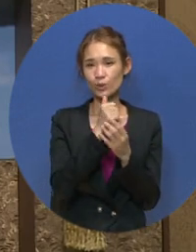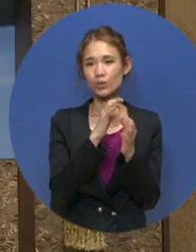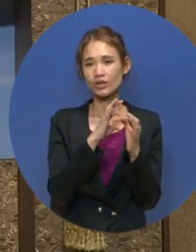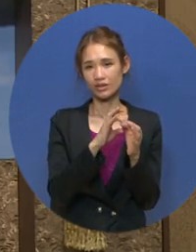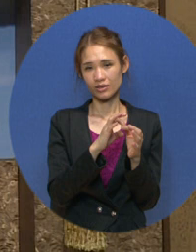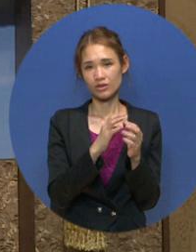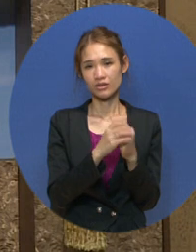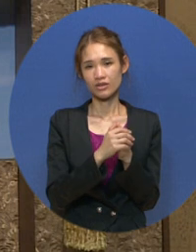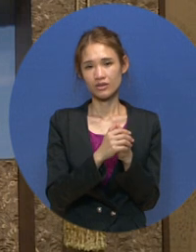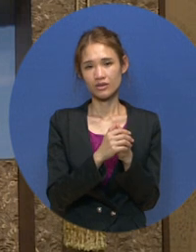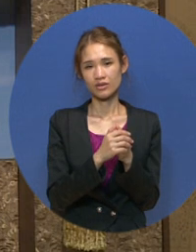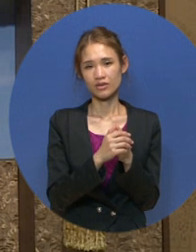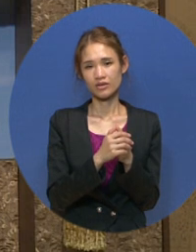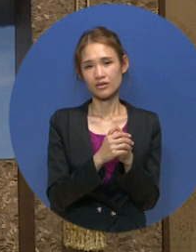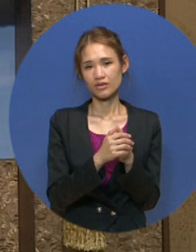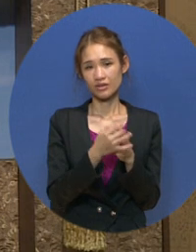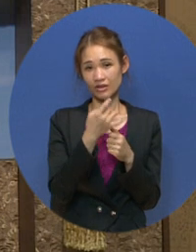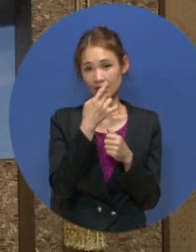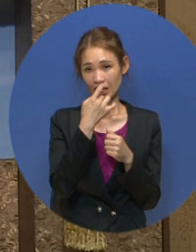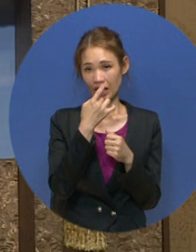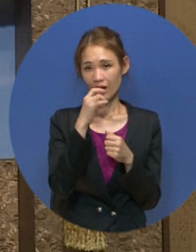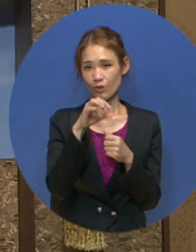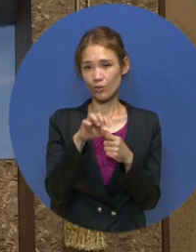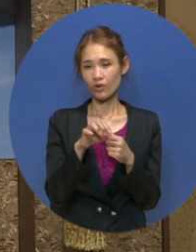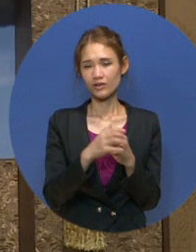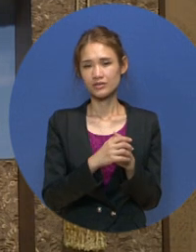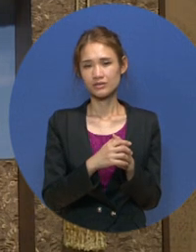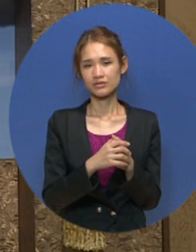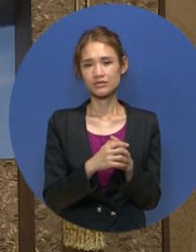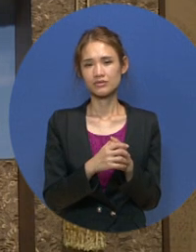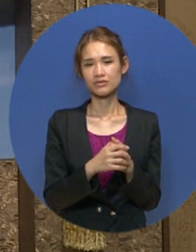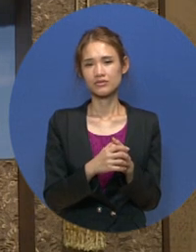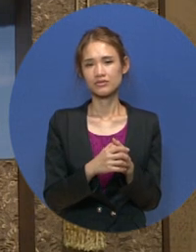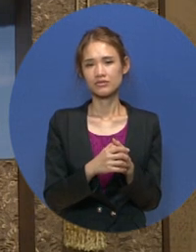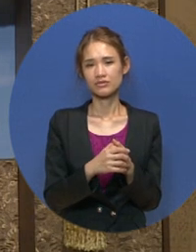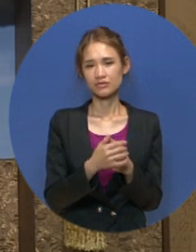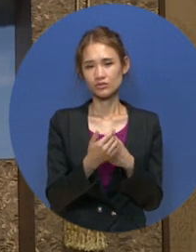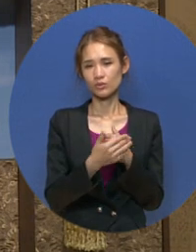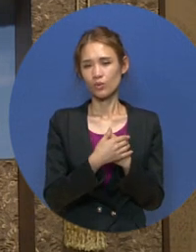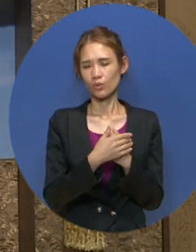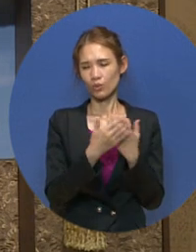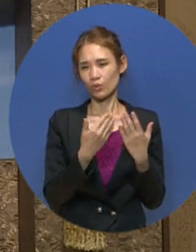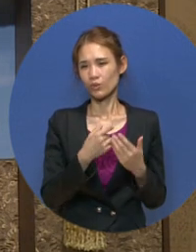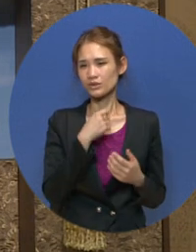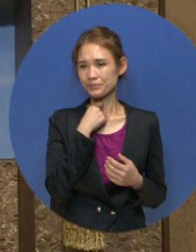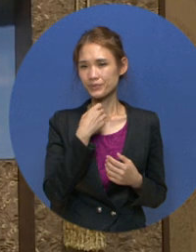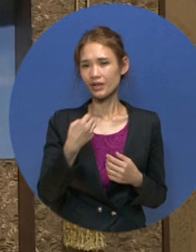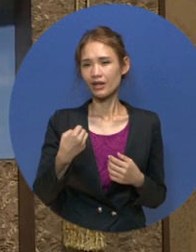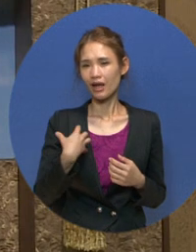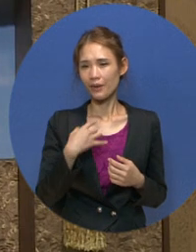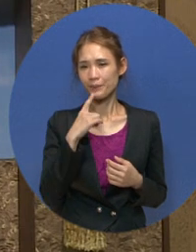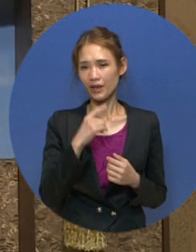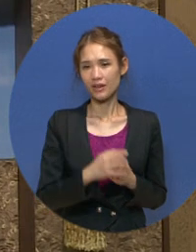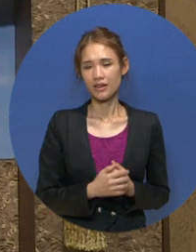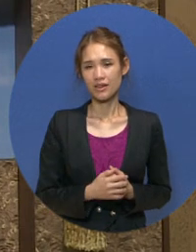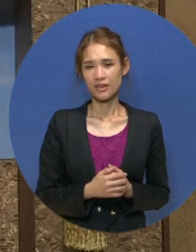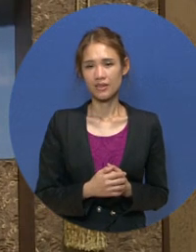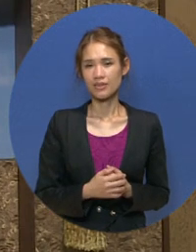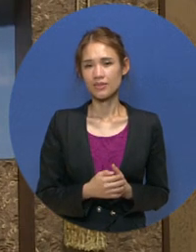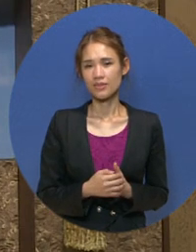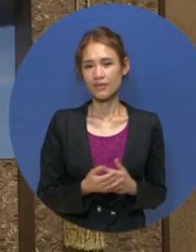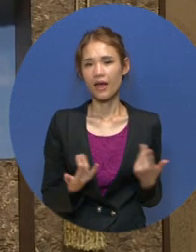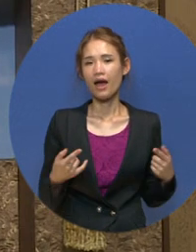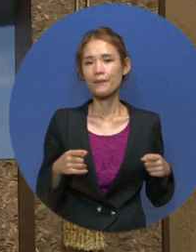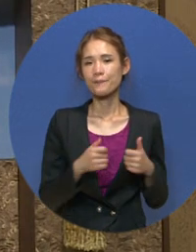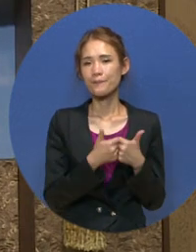네. 이렇게 학원들이 또 이렇게 저희를 돕고 싶다 라는 그런 마음들을 예. 이렇게